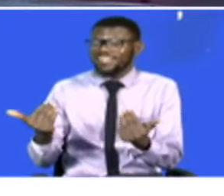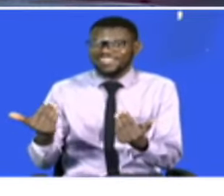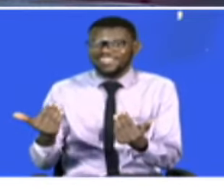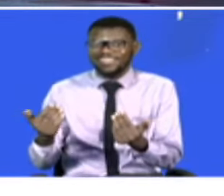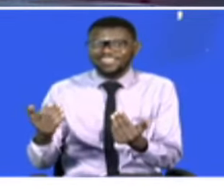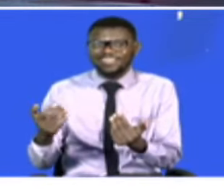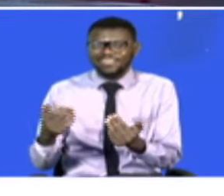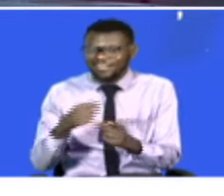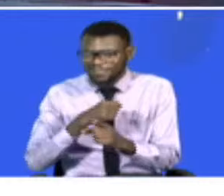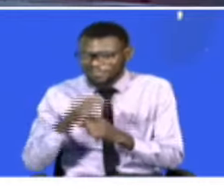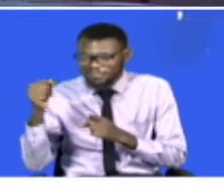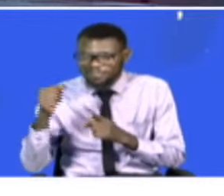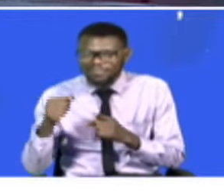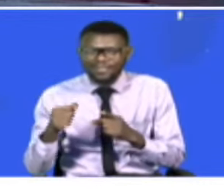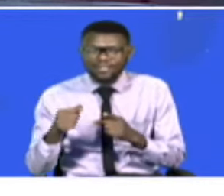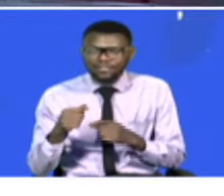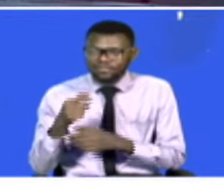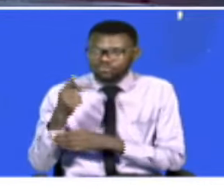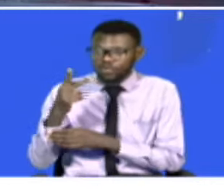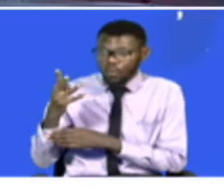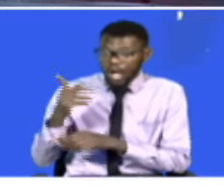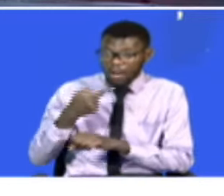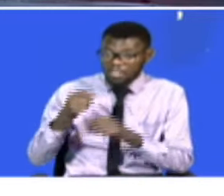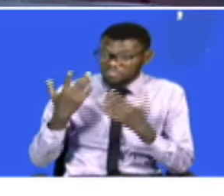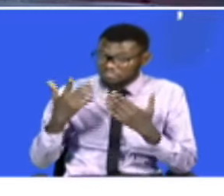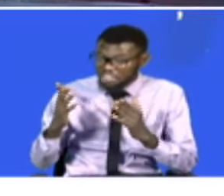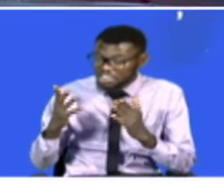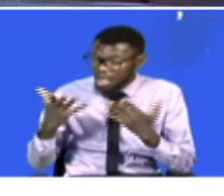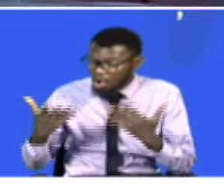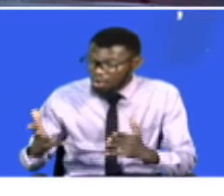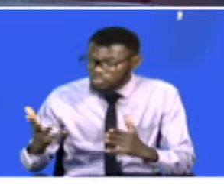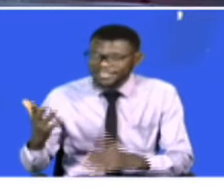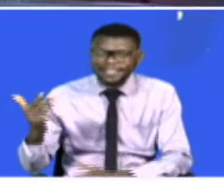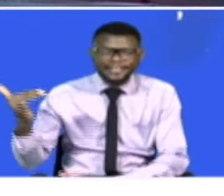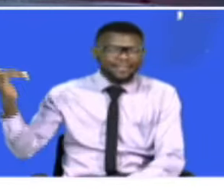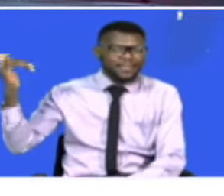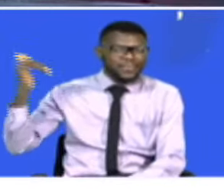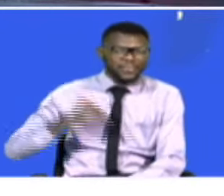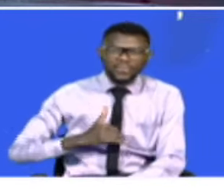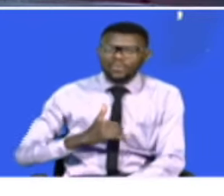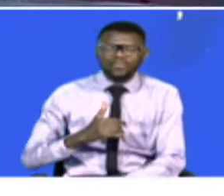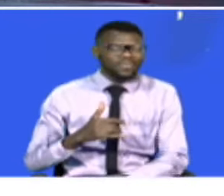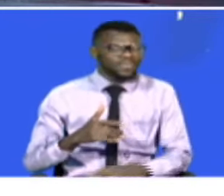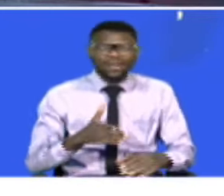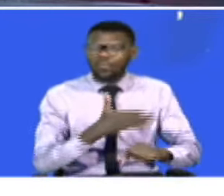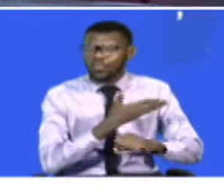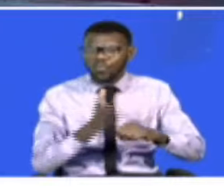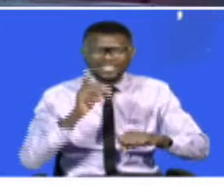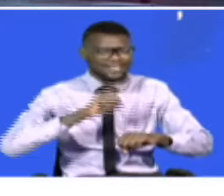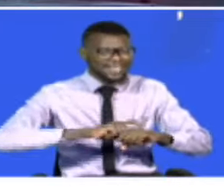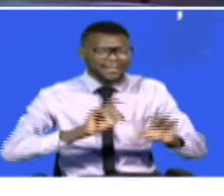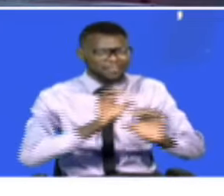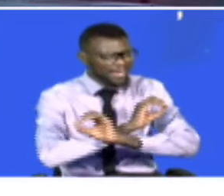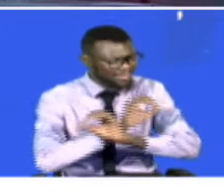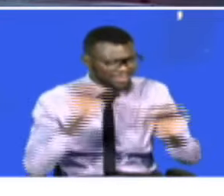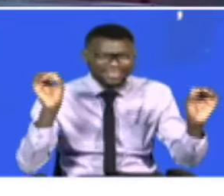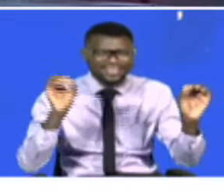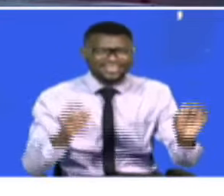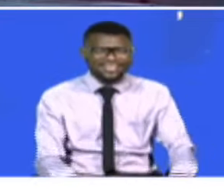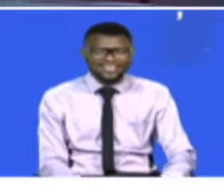ukimaliza masaa 24 unarudi nyumbani. Ndio. Hata waonja, ndio hapo usipande mbegu wewe